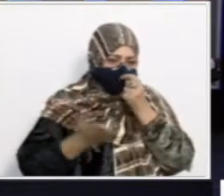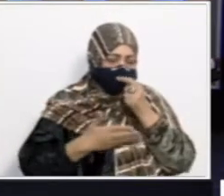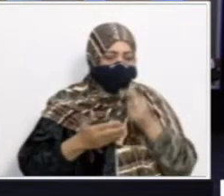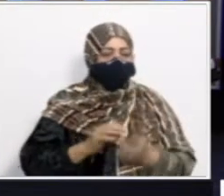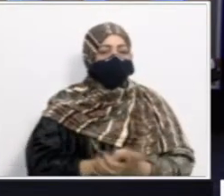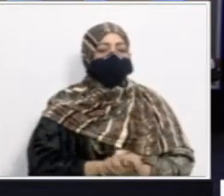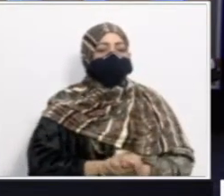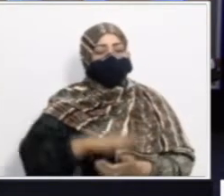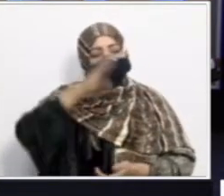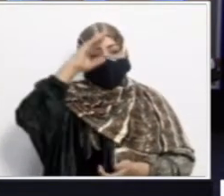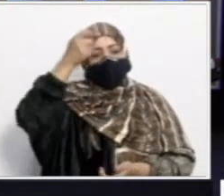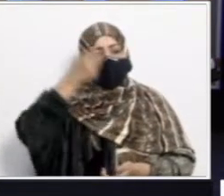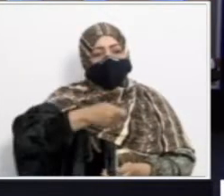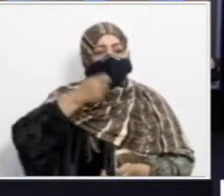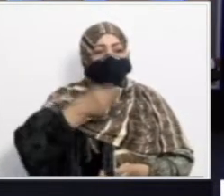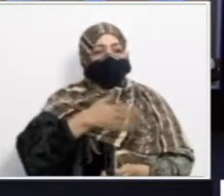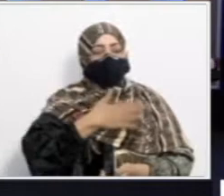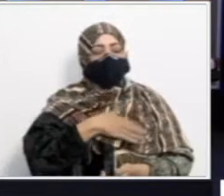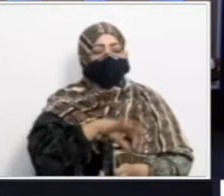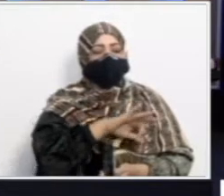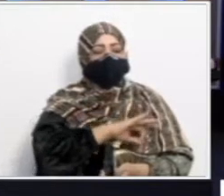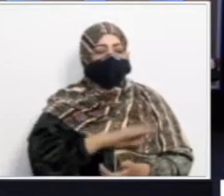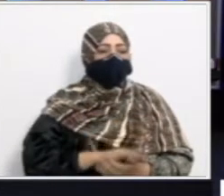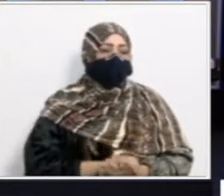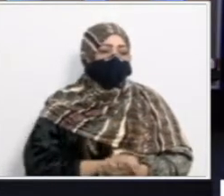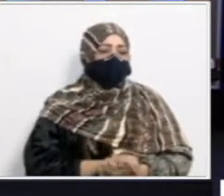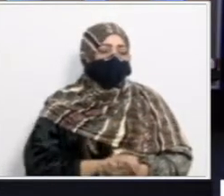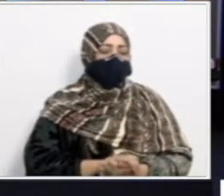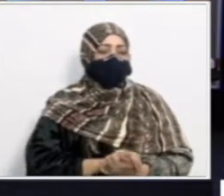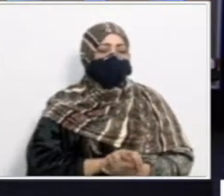الله. لو سمحت الشيخ بدي رقمك الخاص كان ما عندك شمالة.